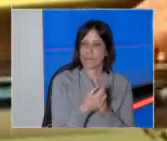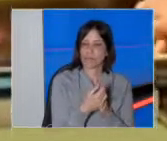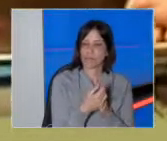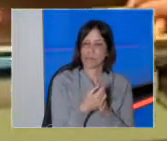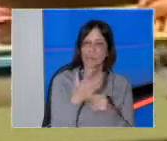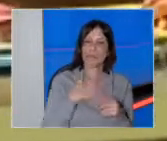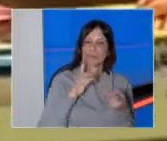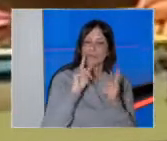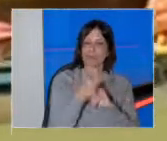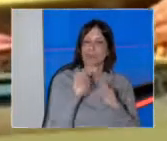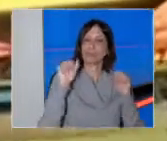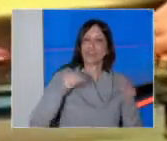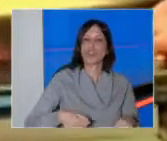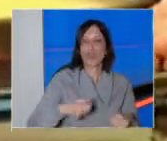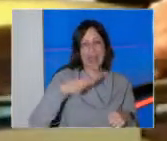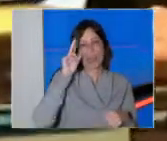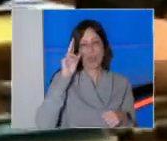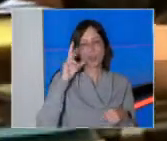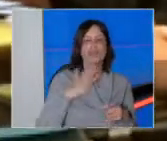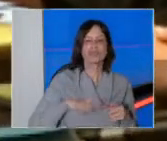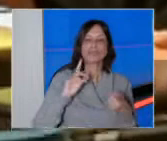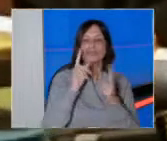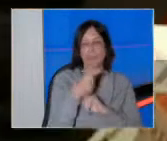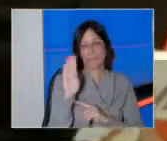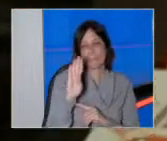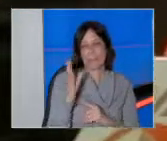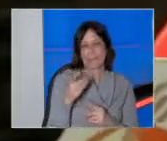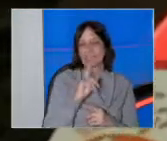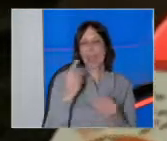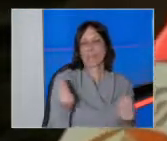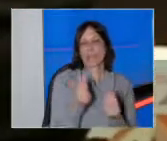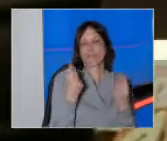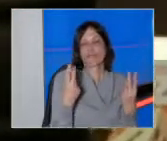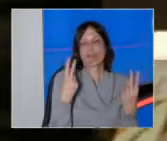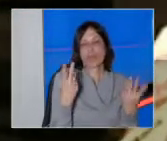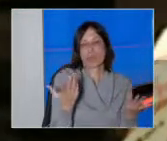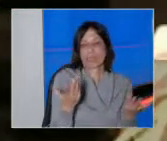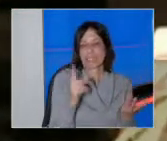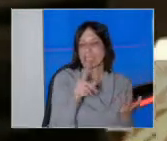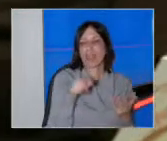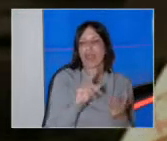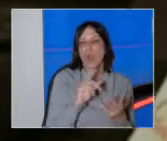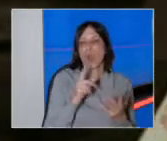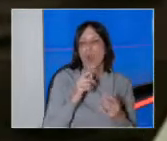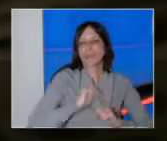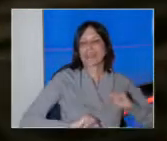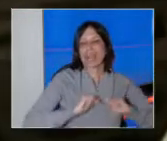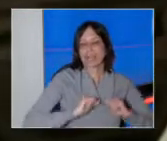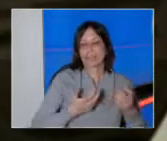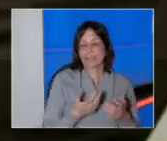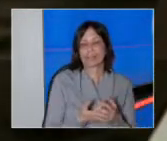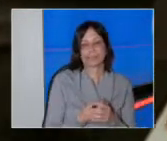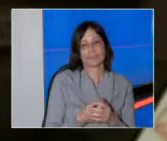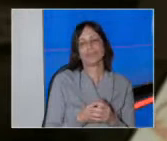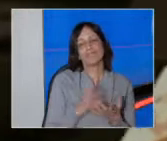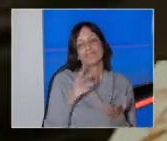את שלטון הליכוד, שלטון נתניהו. זה לא משהו מהותי, לא ככה צריך להתנהג בעסקי ציבור. טוב, בוא נראה